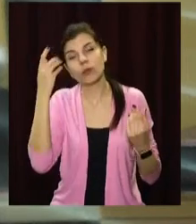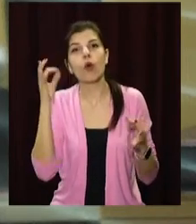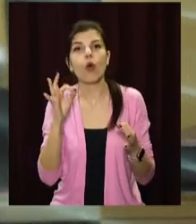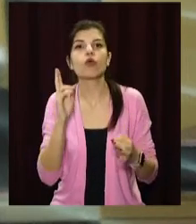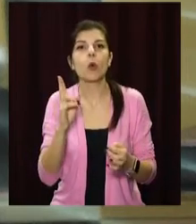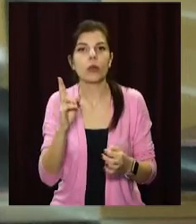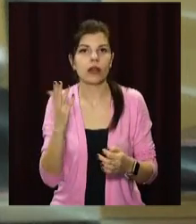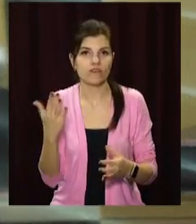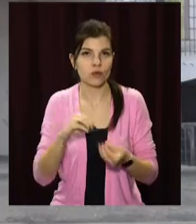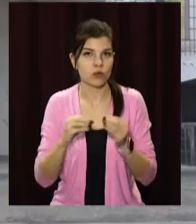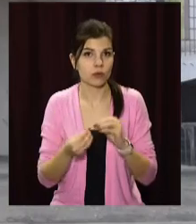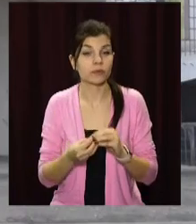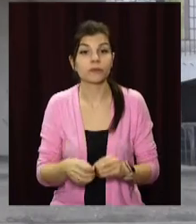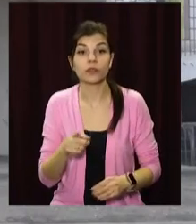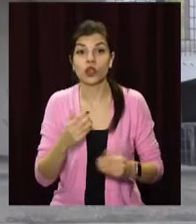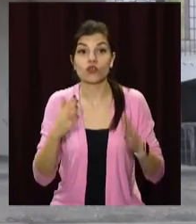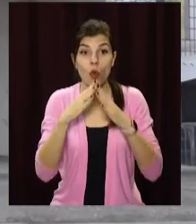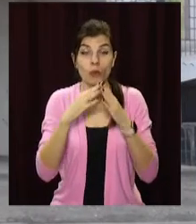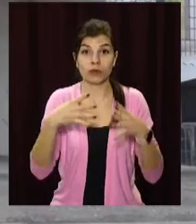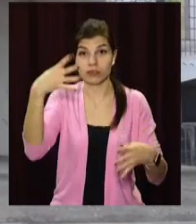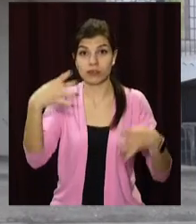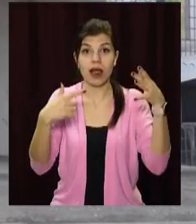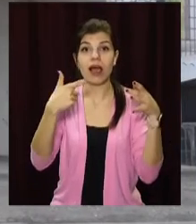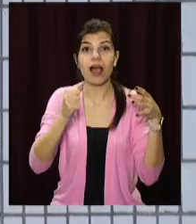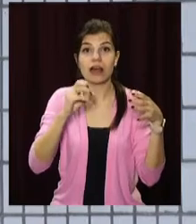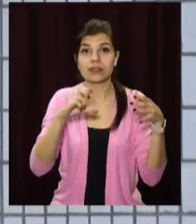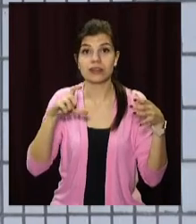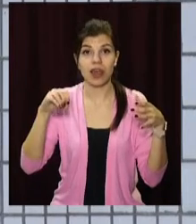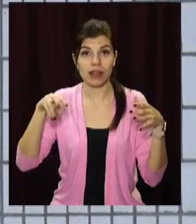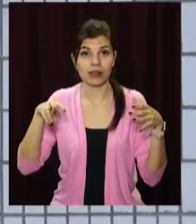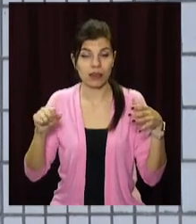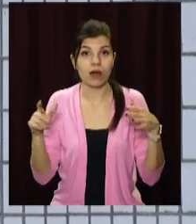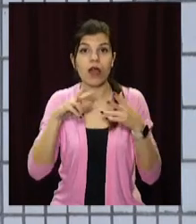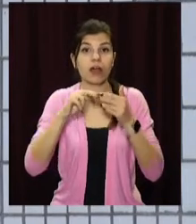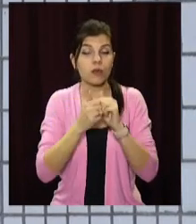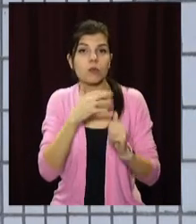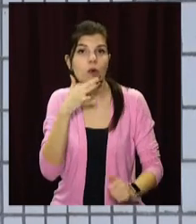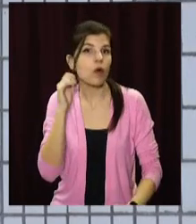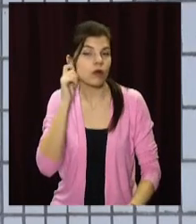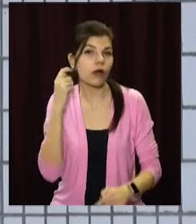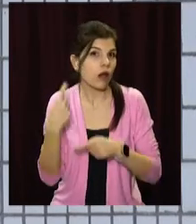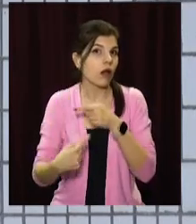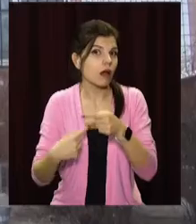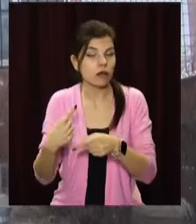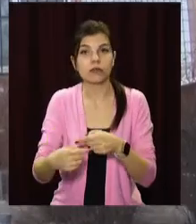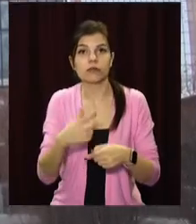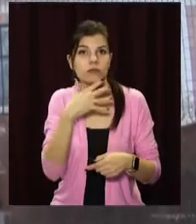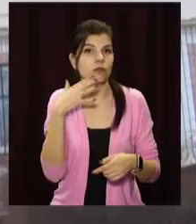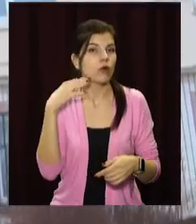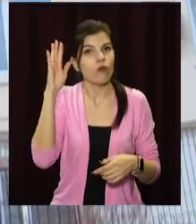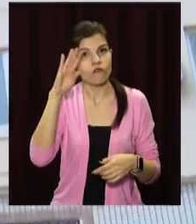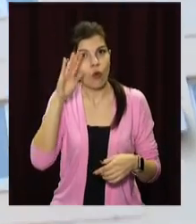проблеми. Мешканці двох будинків на вулиці Гастелу у Кам'янському багато років мали проблеми із водопостачанням